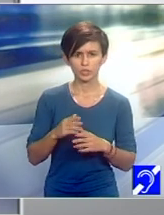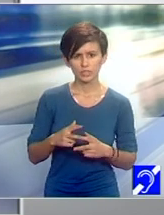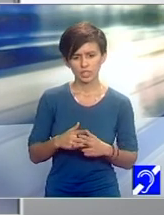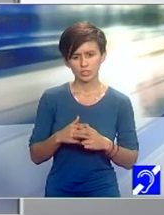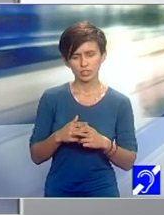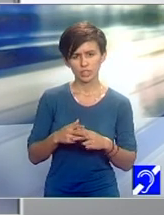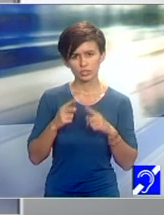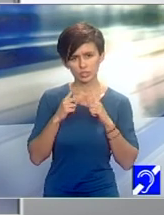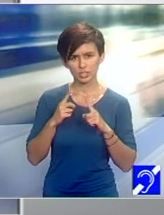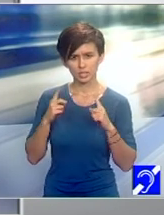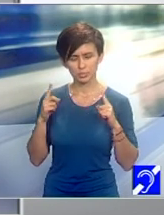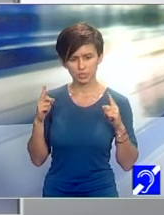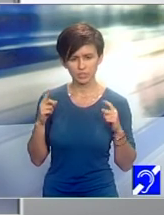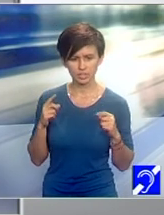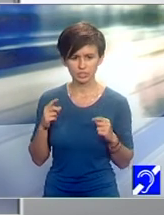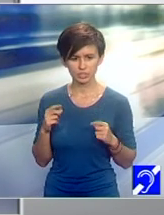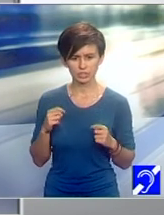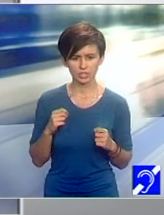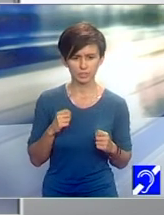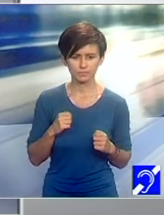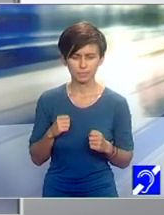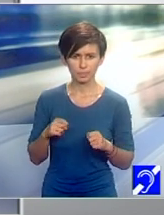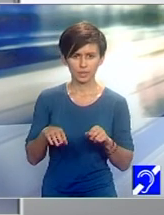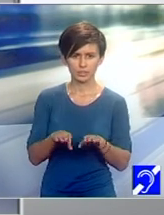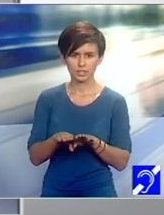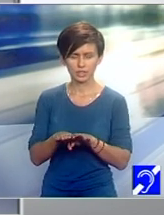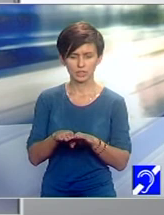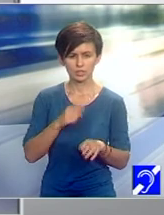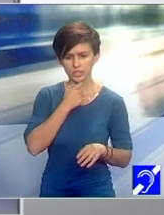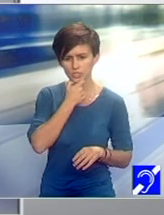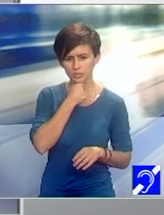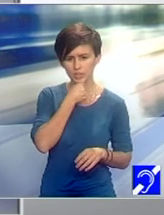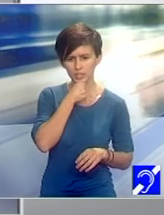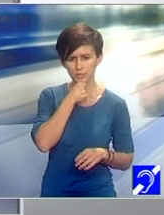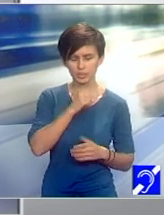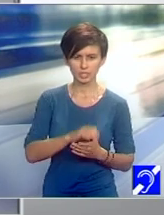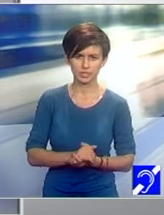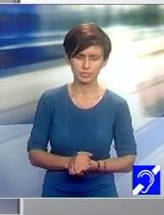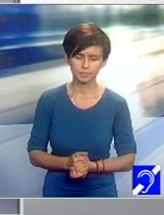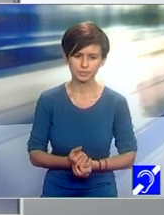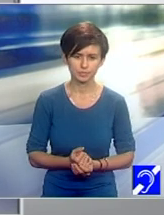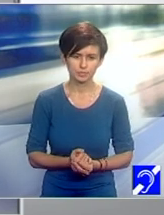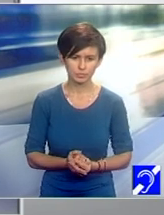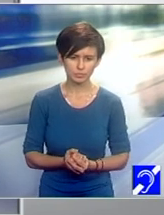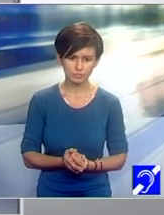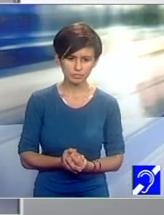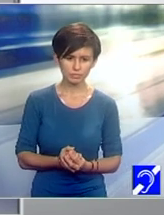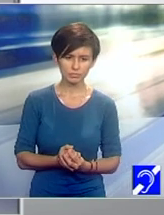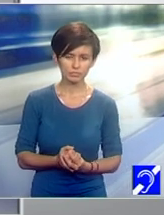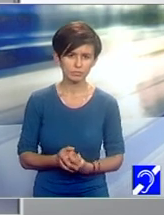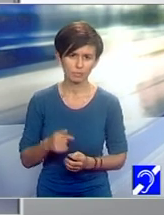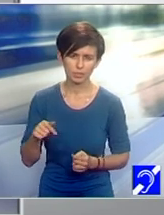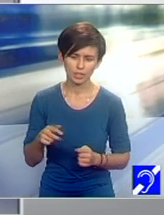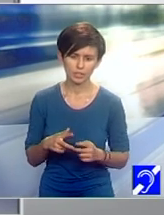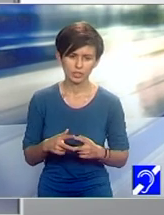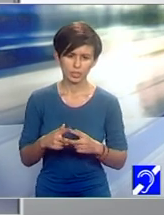partea profesorilor, cât și din partea colegilor mai în vârstă, deci studenților din anul 2-3. Și aici ne ajută foarte